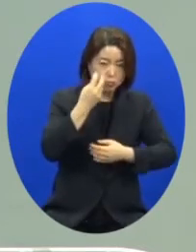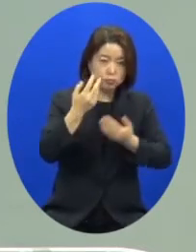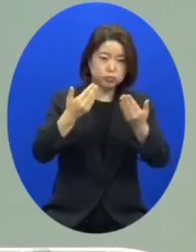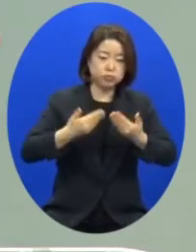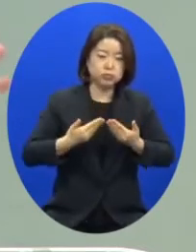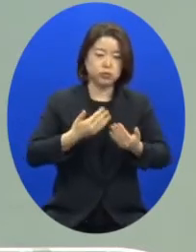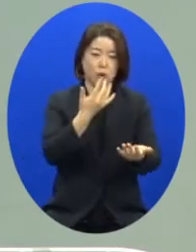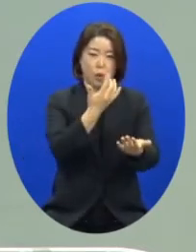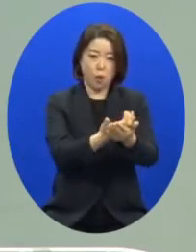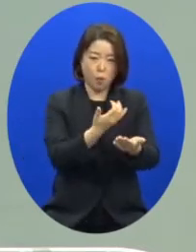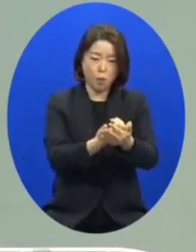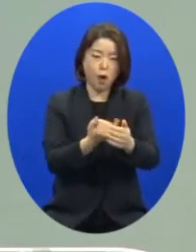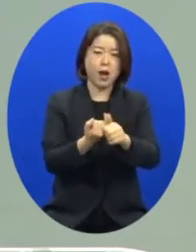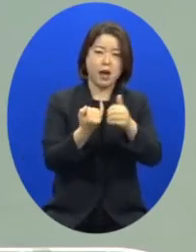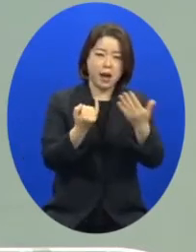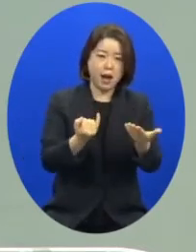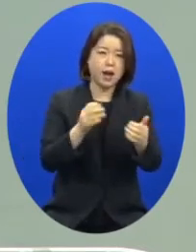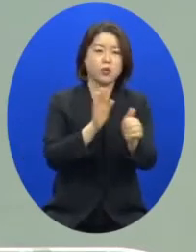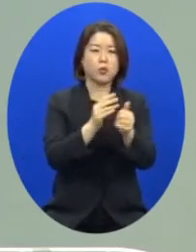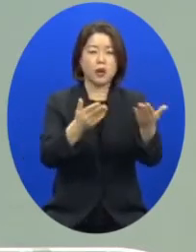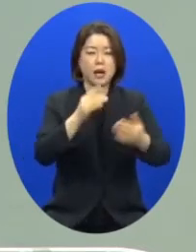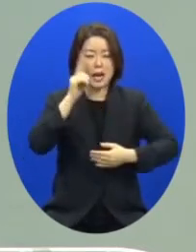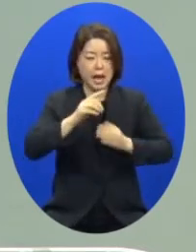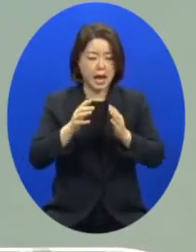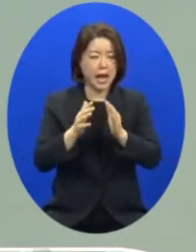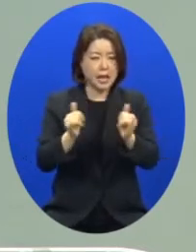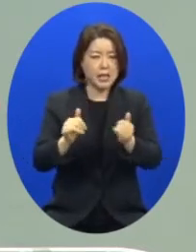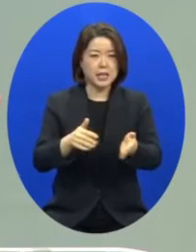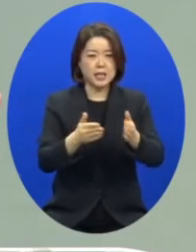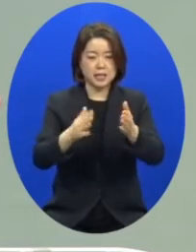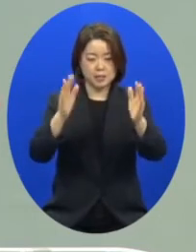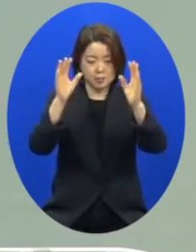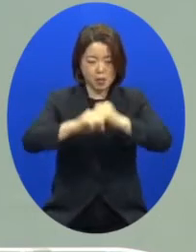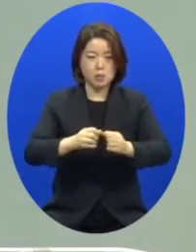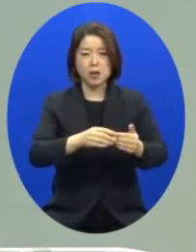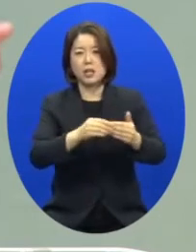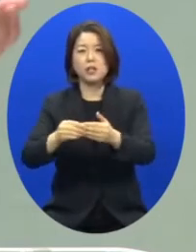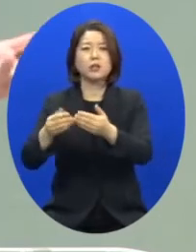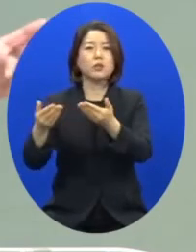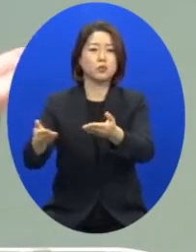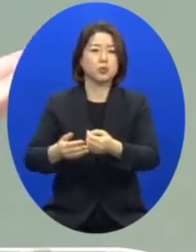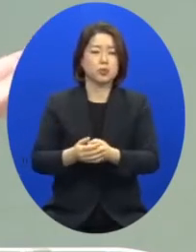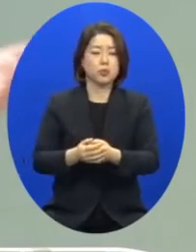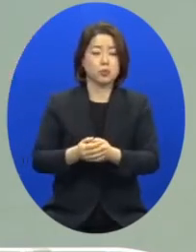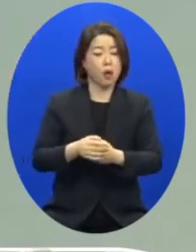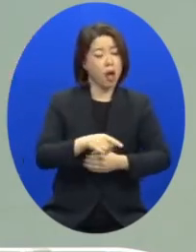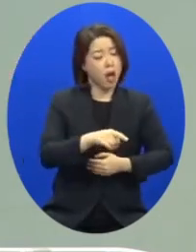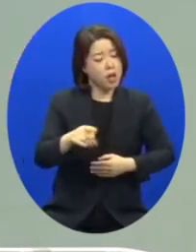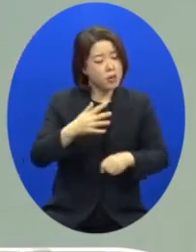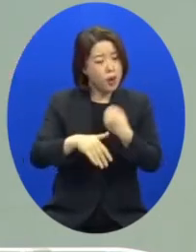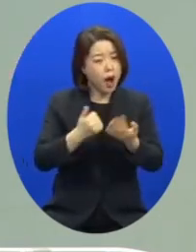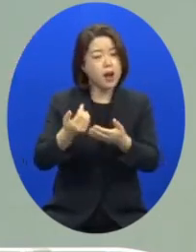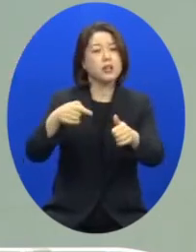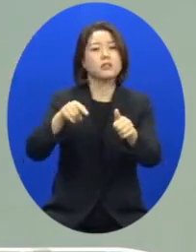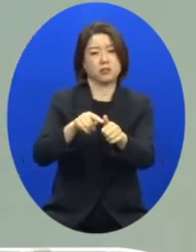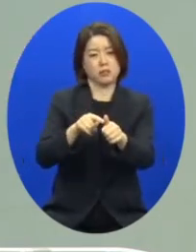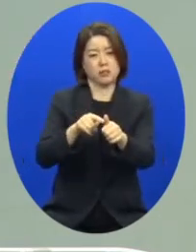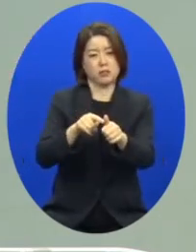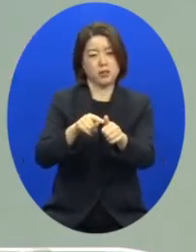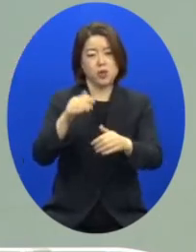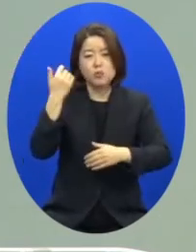길은 멸망으로 이끌 심 이런 하나님을 의지하지 않고 누구를 의지하고 살 것입니까